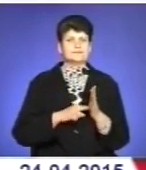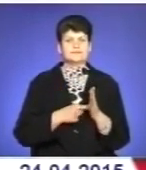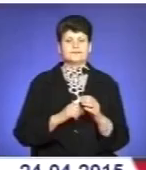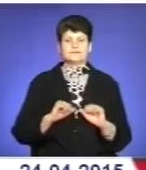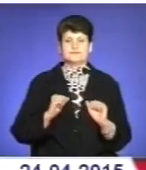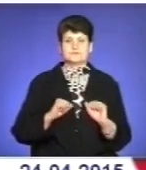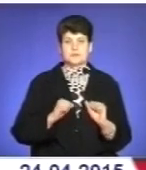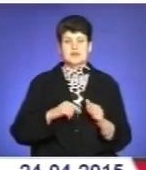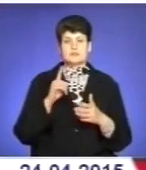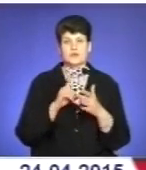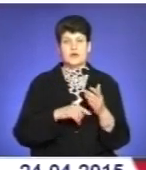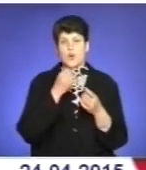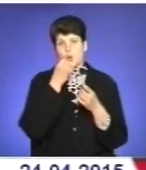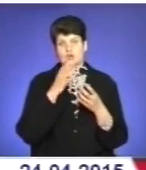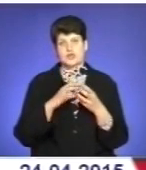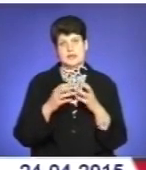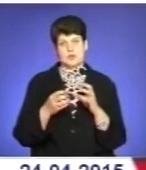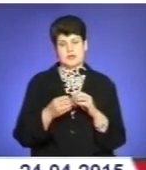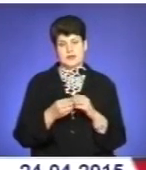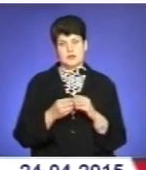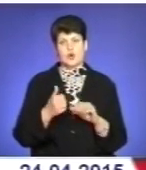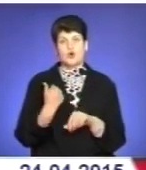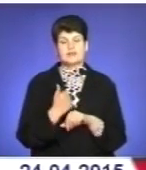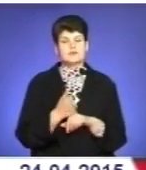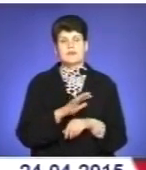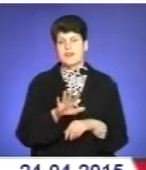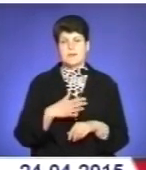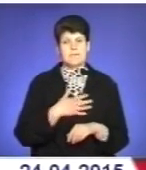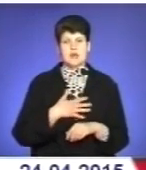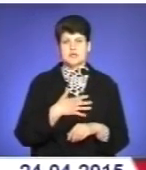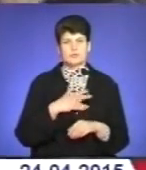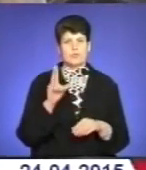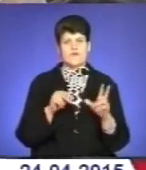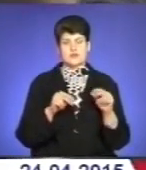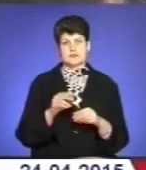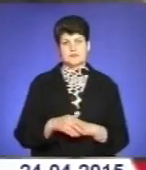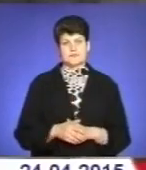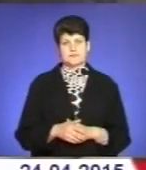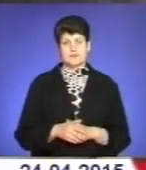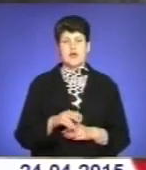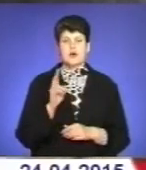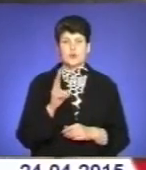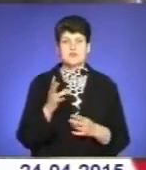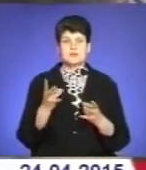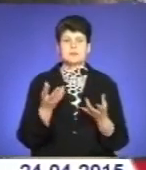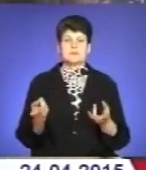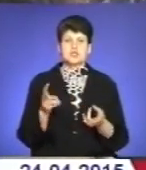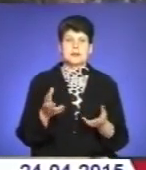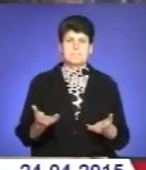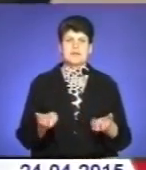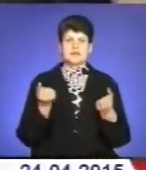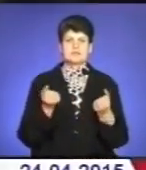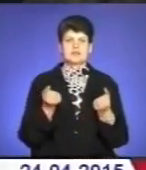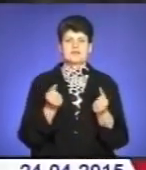і сподіваємося на хороший результат. Головне, щоб він не переживав, щоб йому пощастило. А декого прийшли підтримати і шкільні